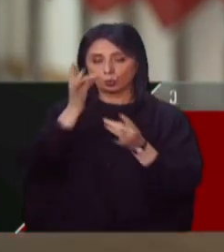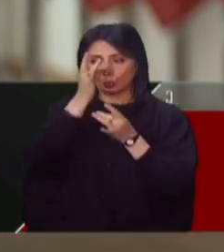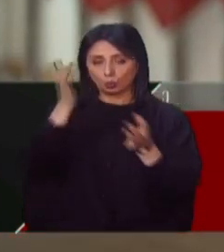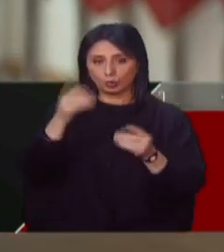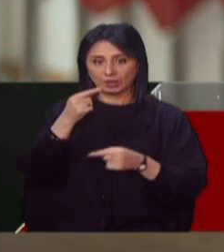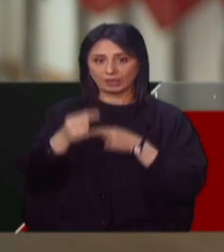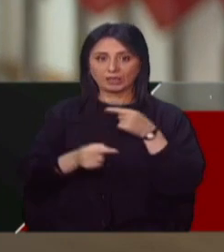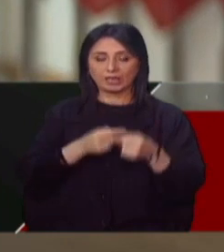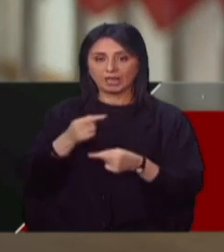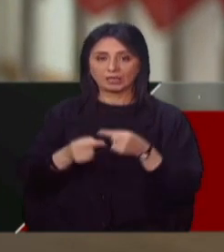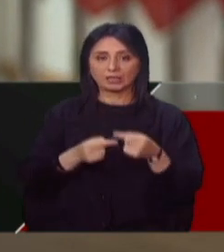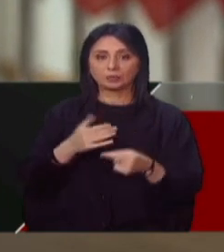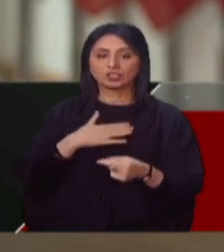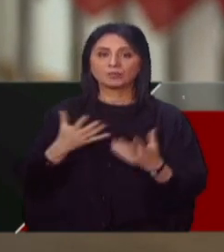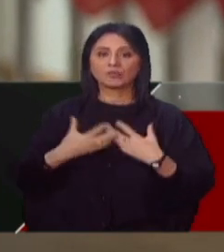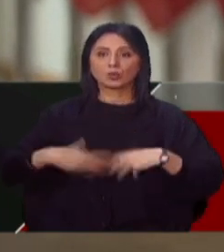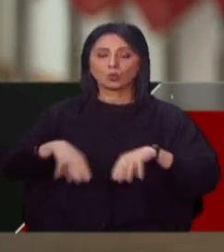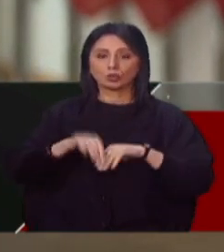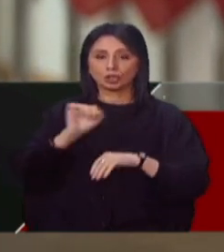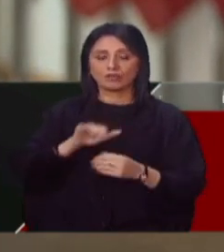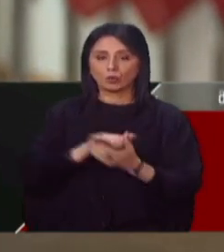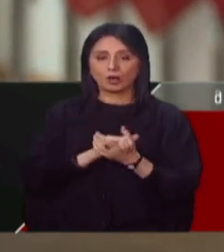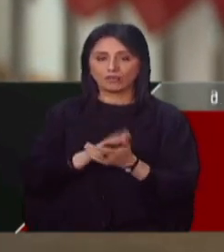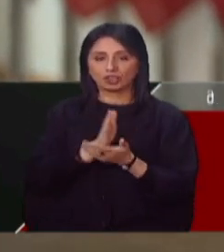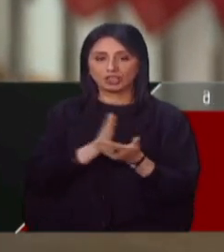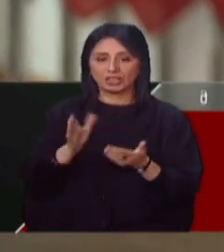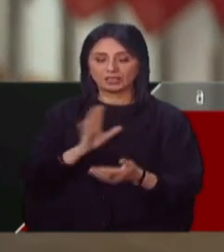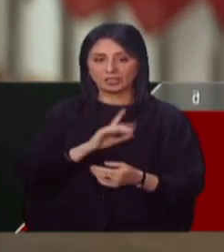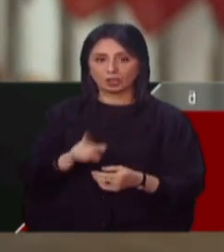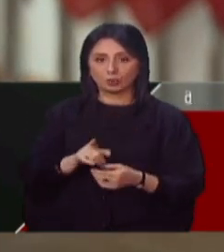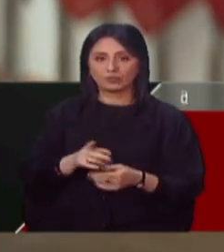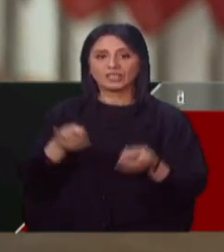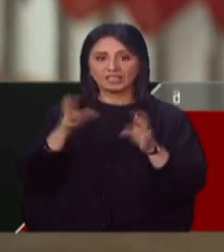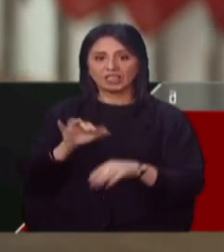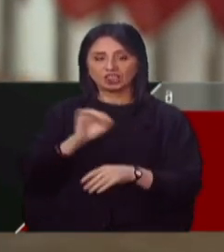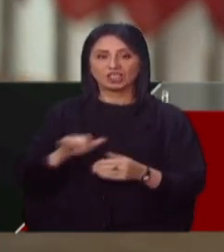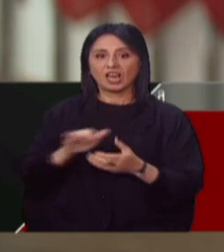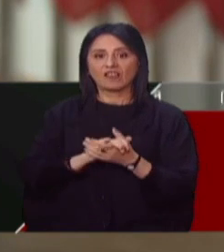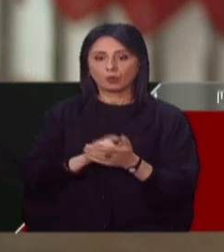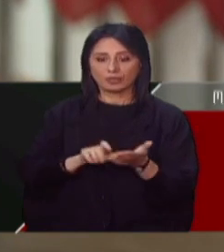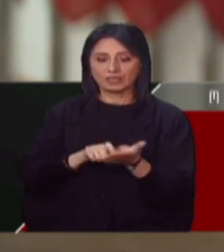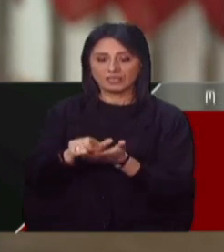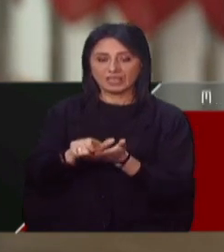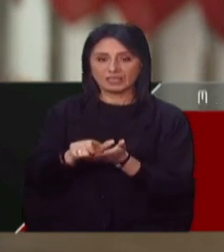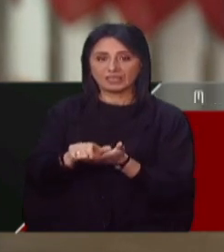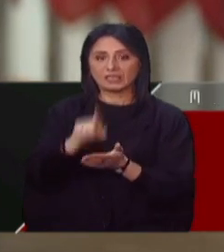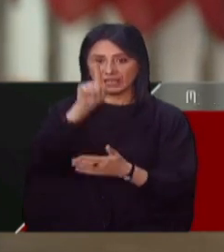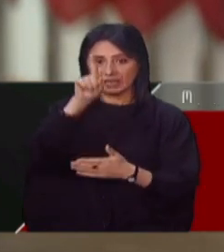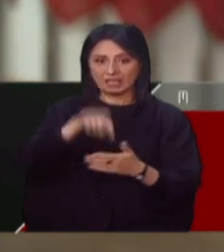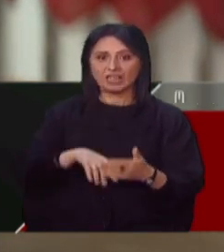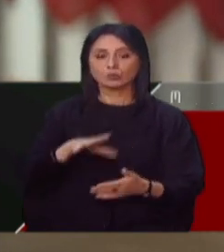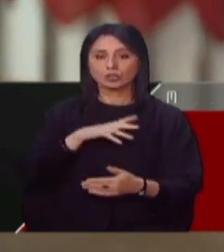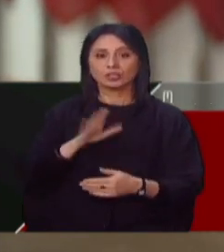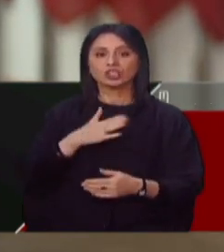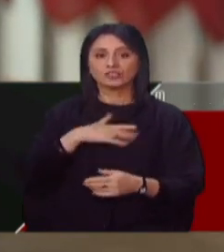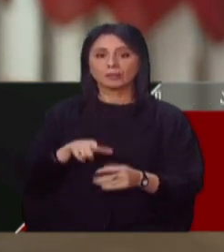კულტურითა და ტრადიციებით ჩვენი ოჯახის ევროკავშირის ნაწილი გახდეს. დარჩით ევროკავშირის გზაზე და დარწმუნებული იყავით,